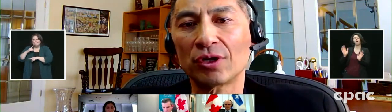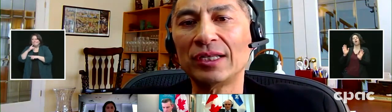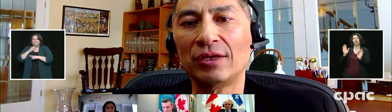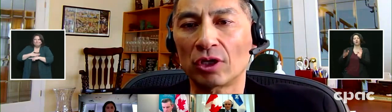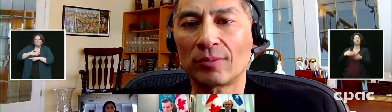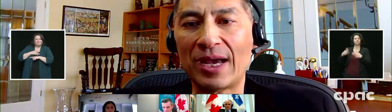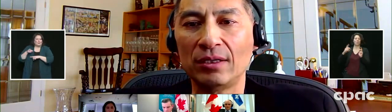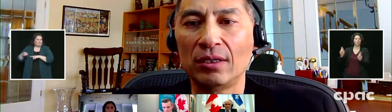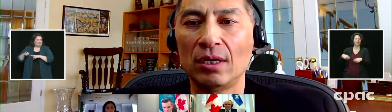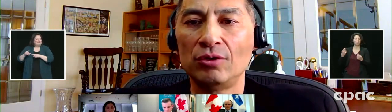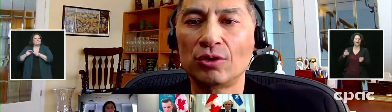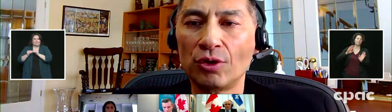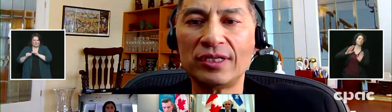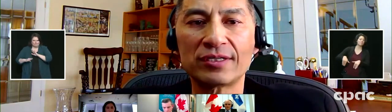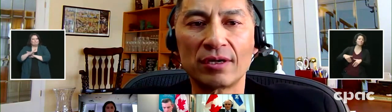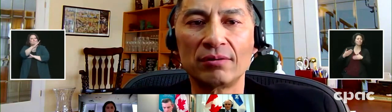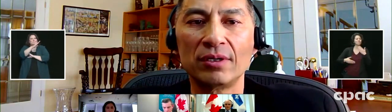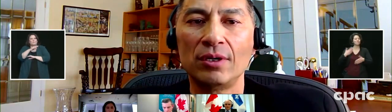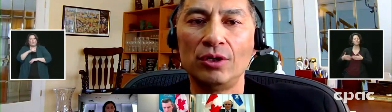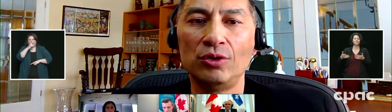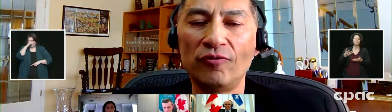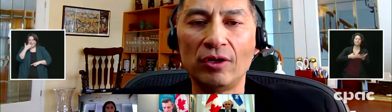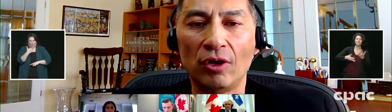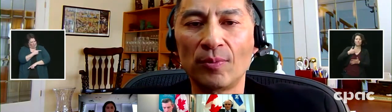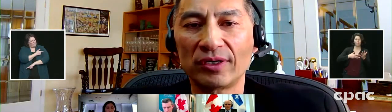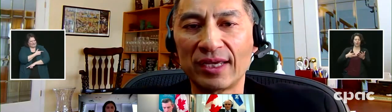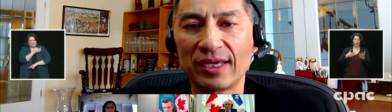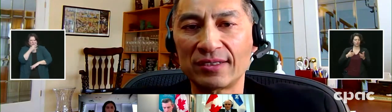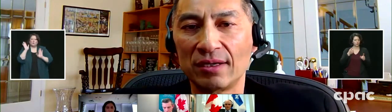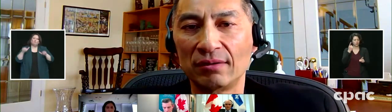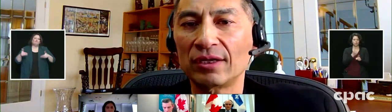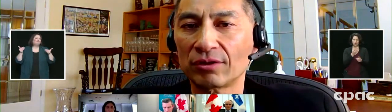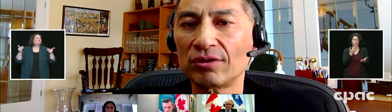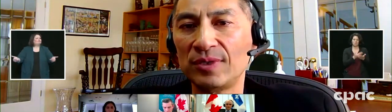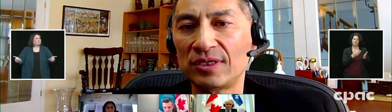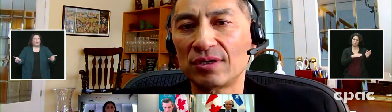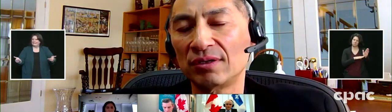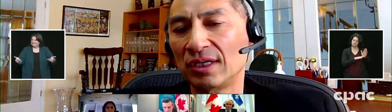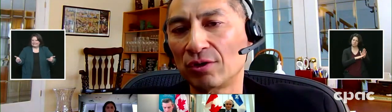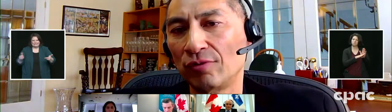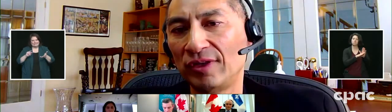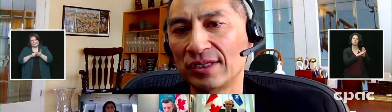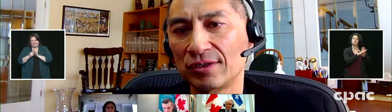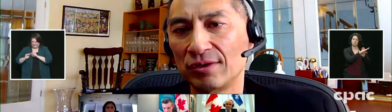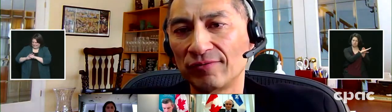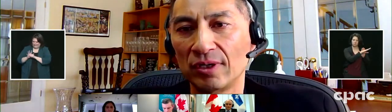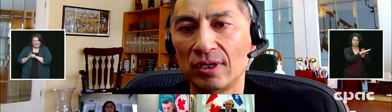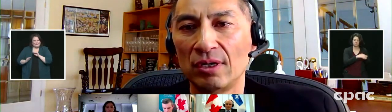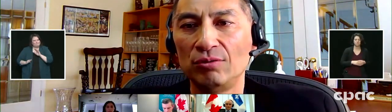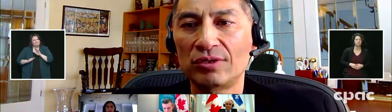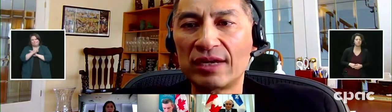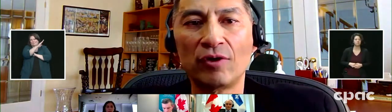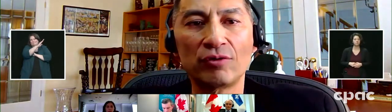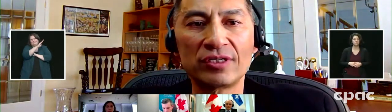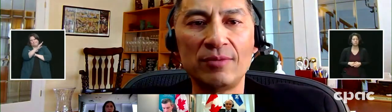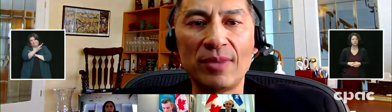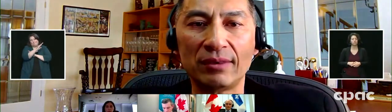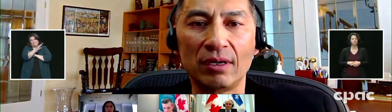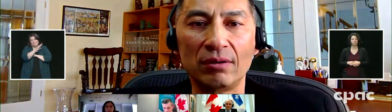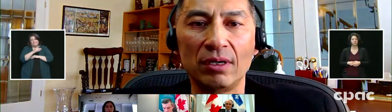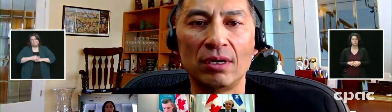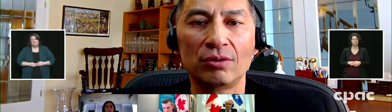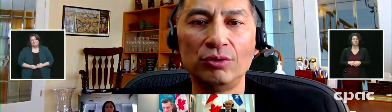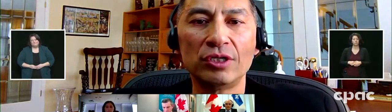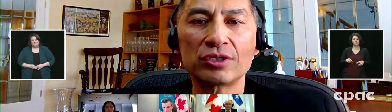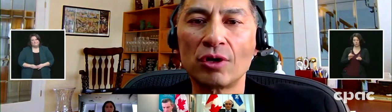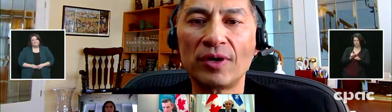le retour à la normale, nous connaissons une nouvelle augmentation de la transmission de la COVID-19. Nous savons aussi